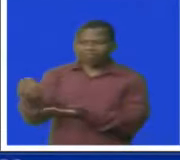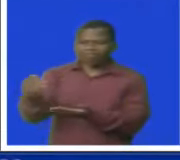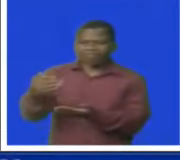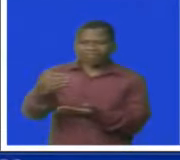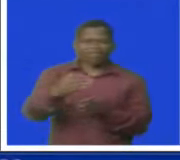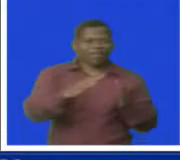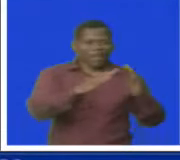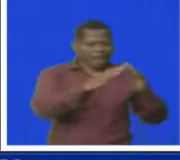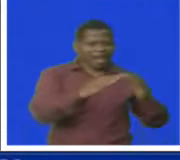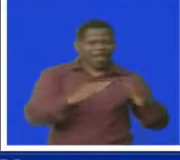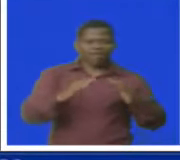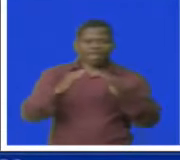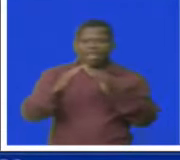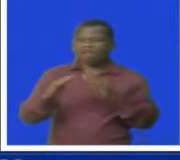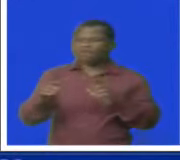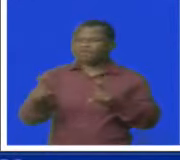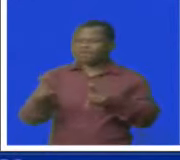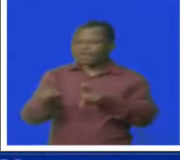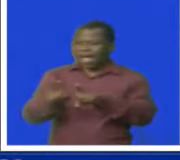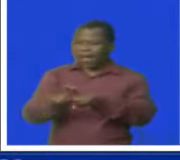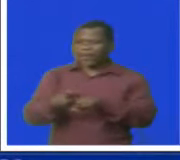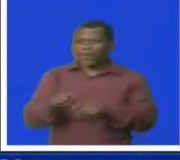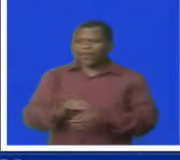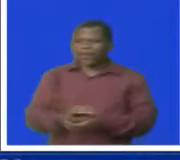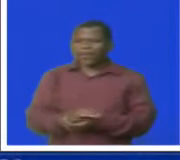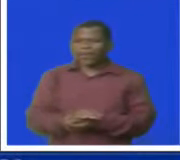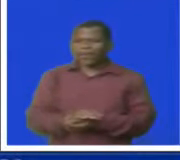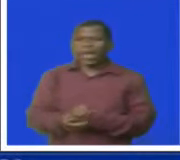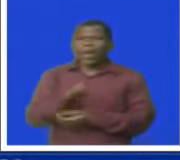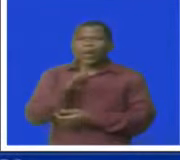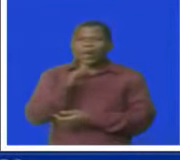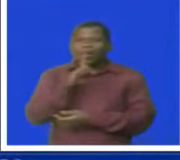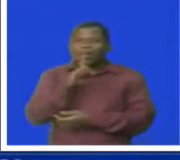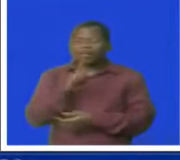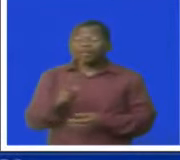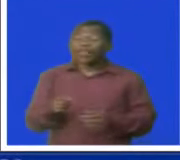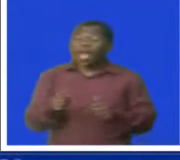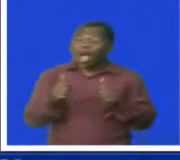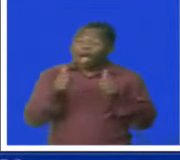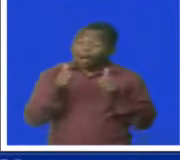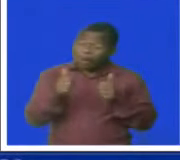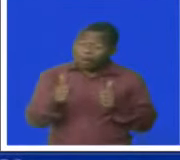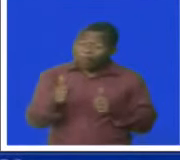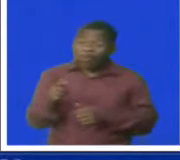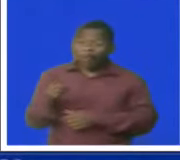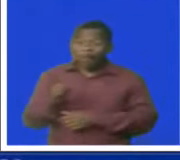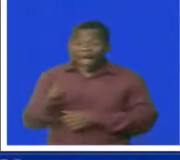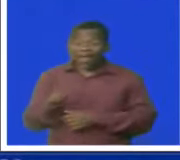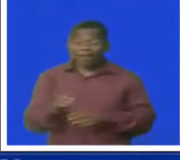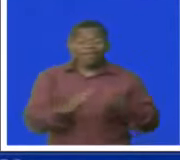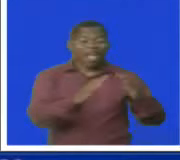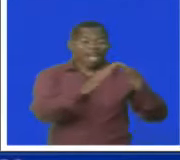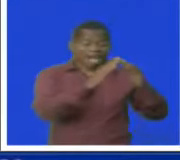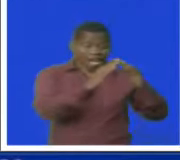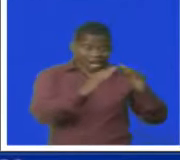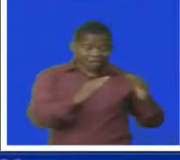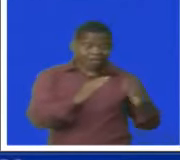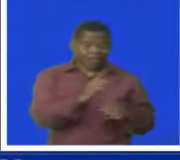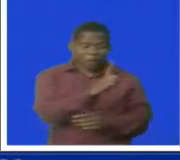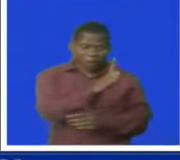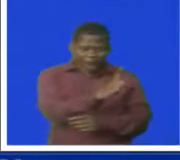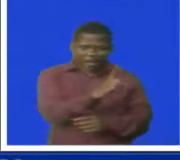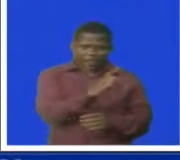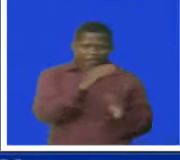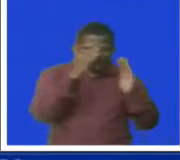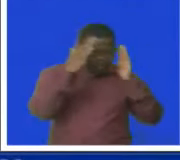kanti lokho kahle kungaba ukuthi pull the resources ukhanze ukuthi sikwenda ngemsebenzi munye lo tawenda